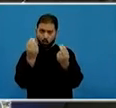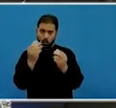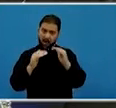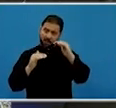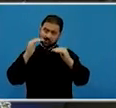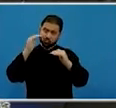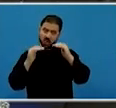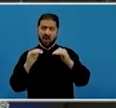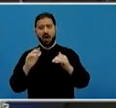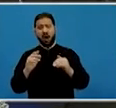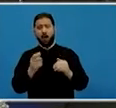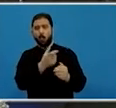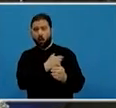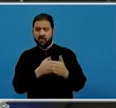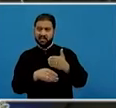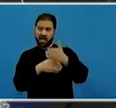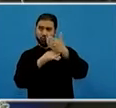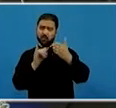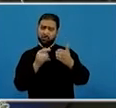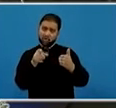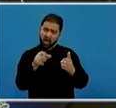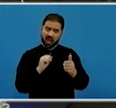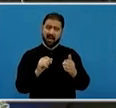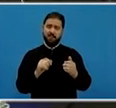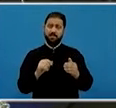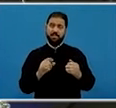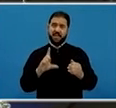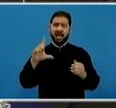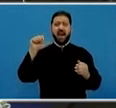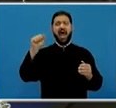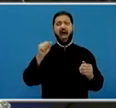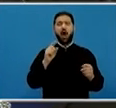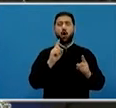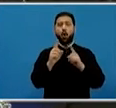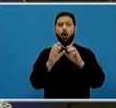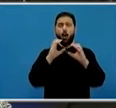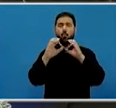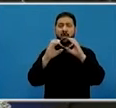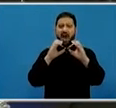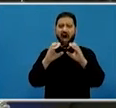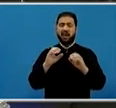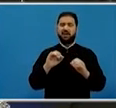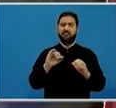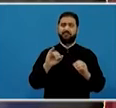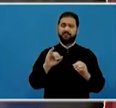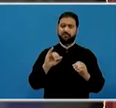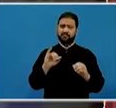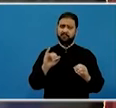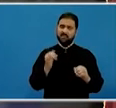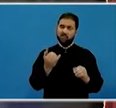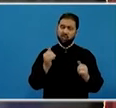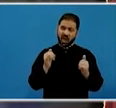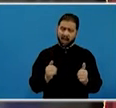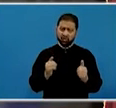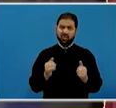de o parte pot să ajute și ele la comunicarea și până să ajungă la comunie, măcar la acest gen